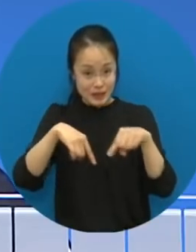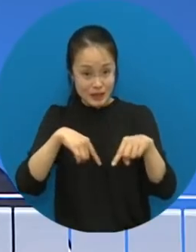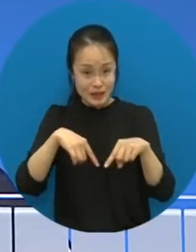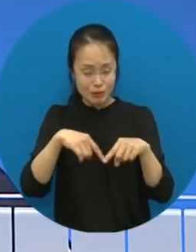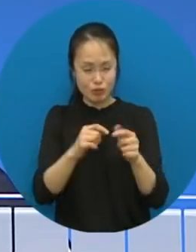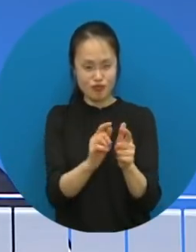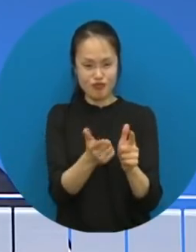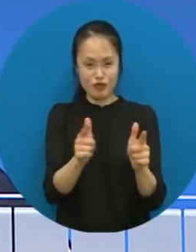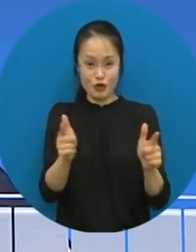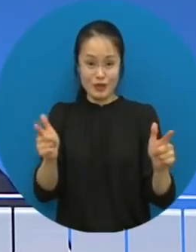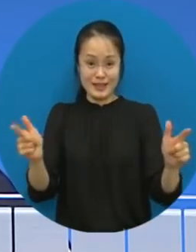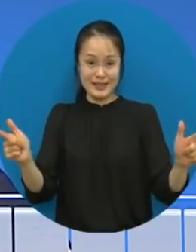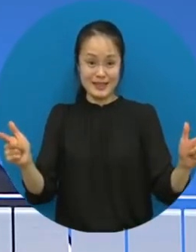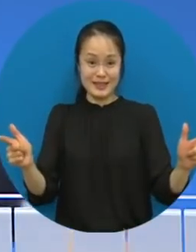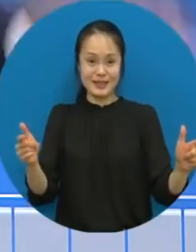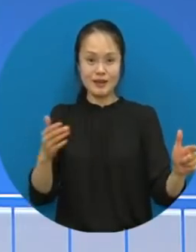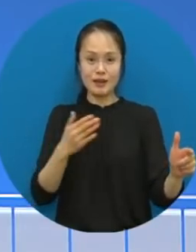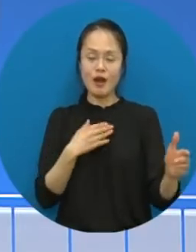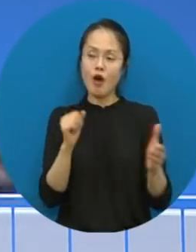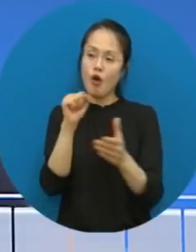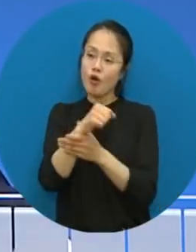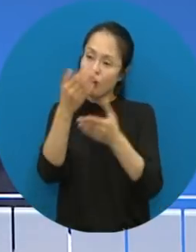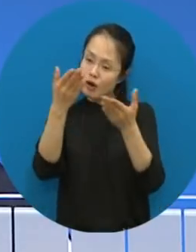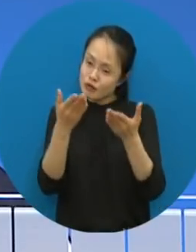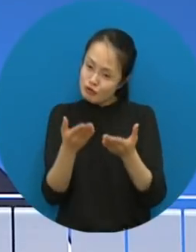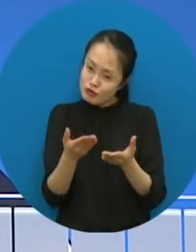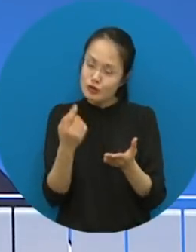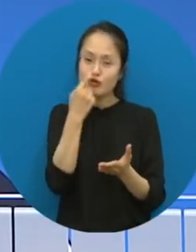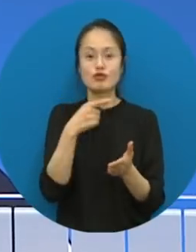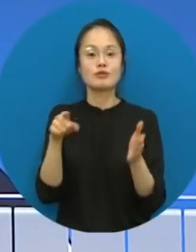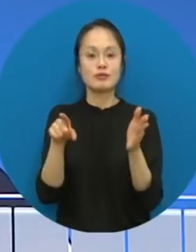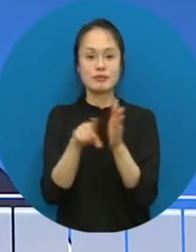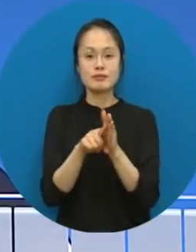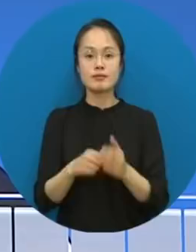일이 불같이 일어나게 하신다고 선포합니다.